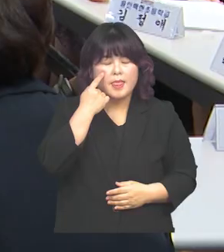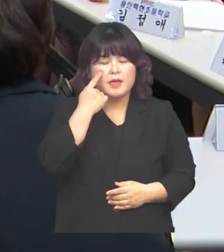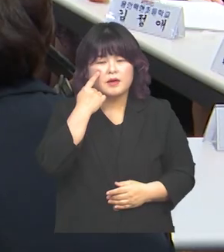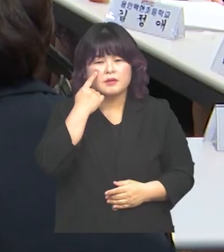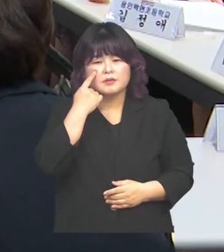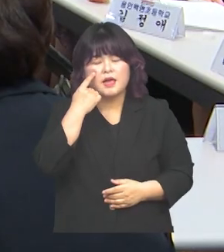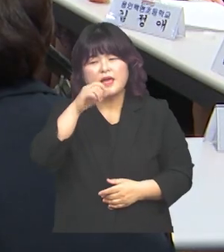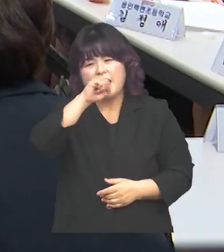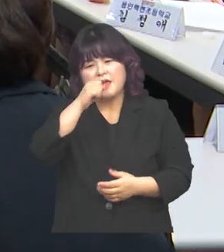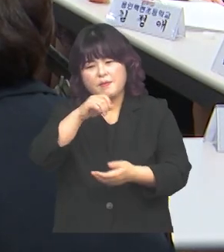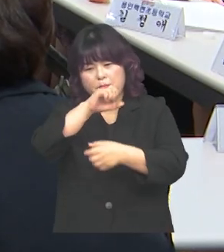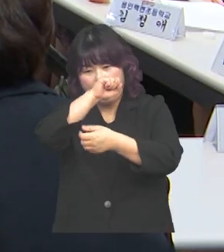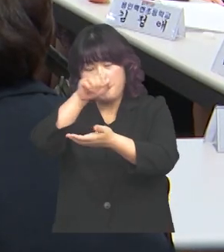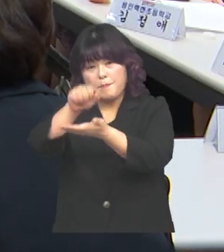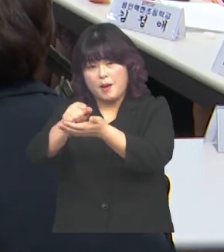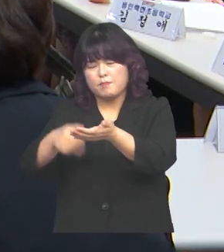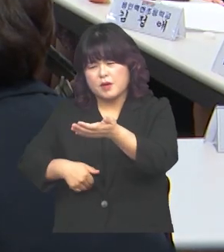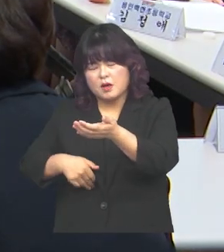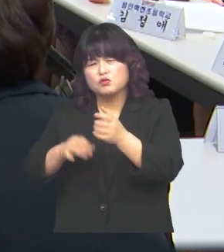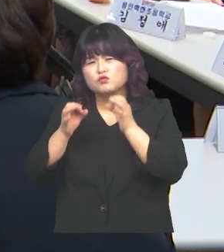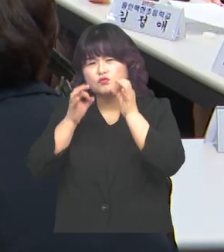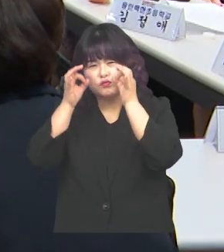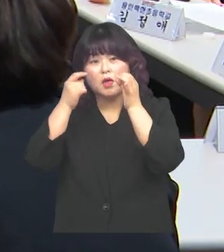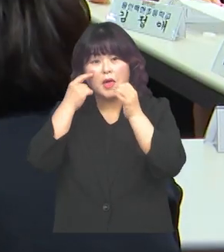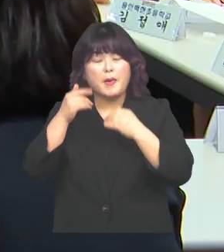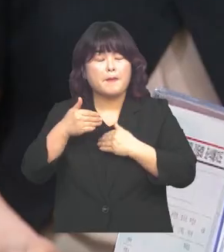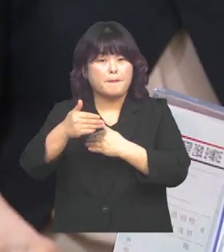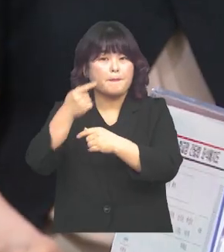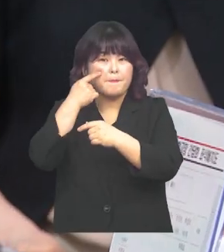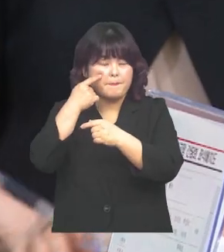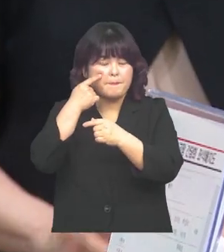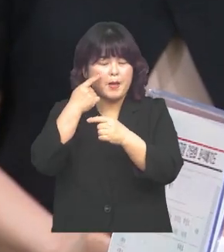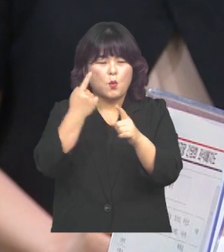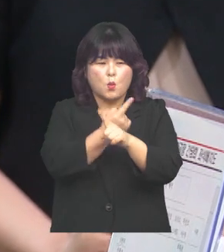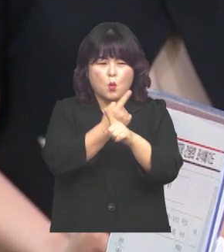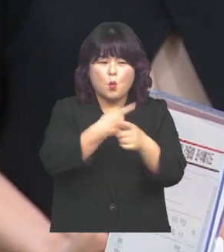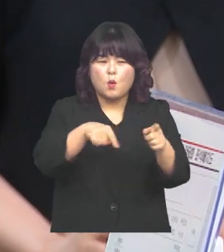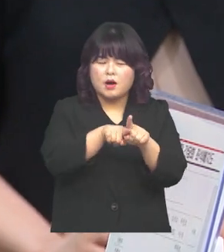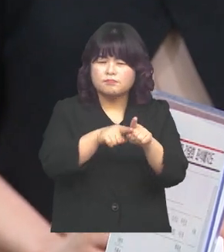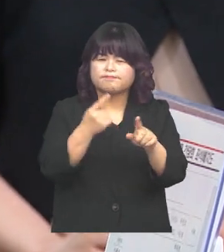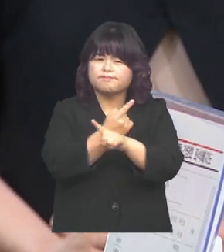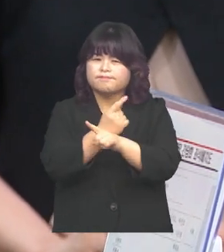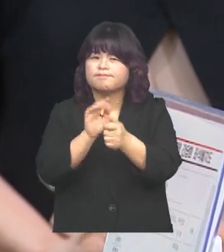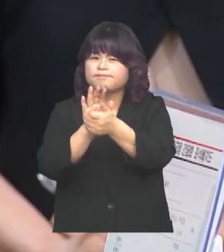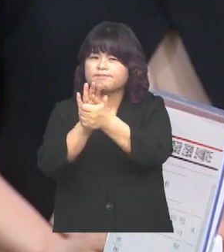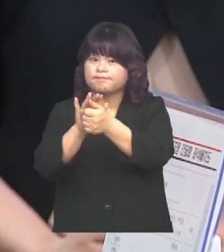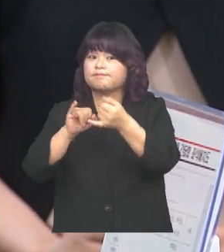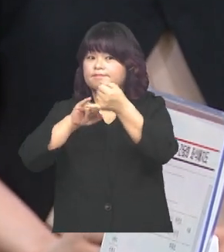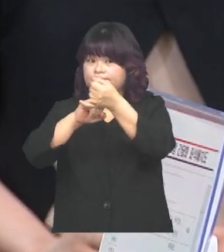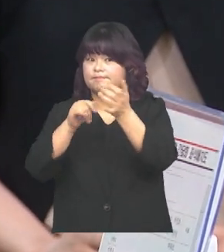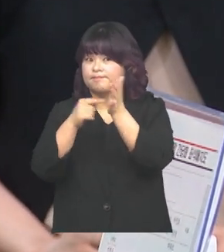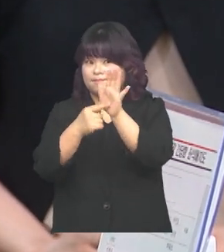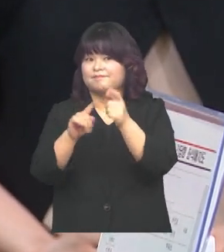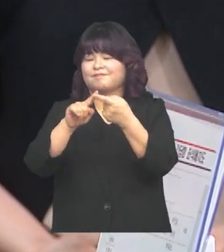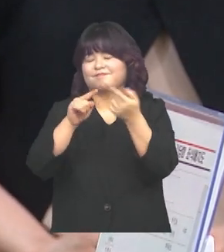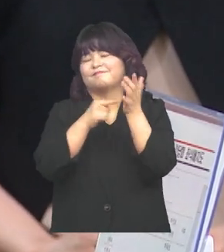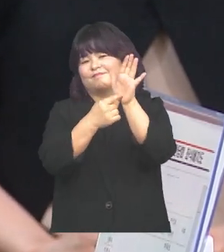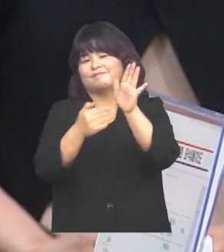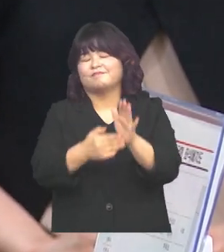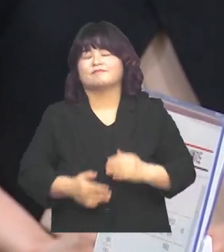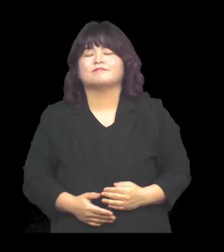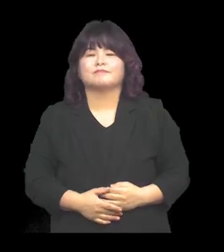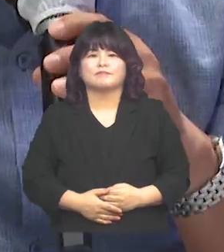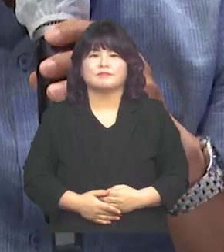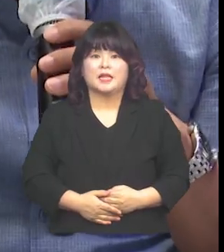검토하고 예산 투입이 필요한 사안은 예산 확보 노력을 해서 교육 통학 환경 개선 등 도울 수 있는 일은 최선을 다해서 돕겠다고